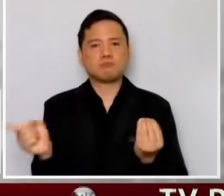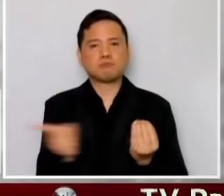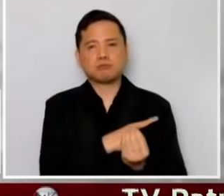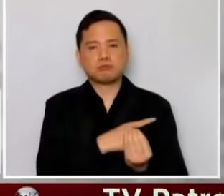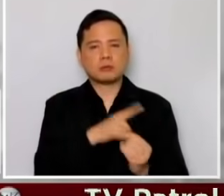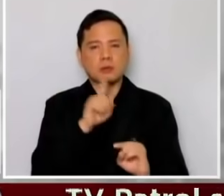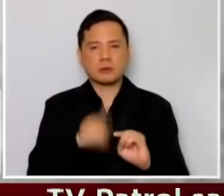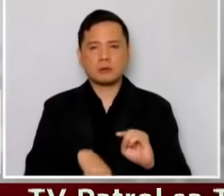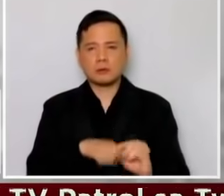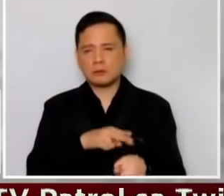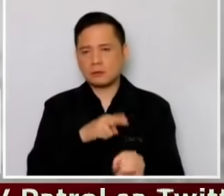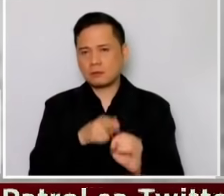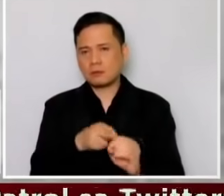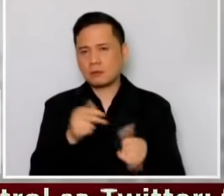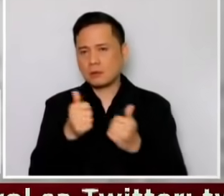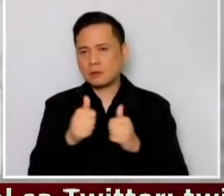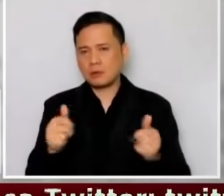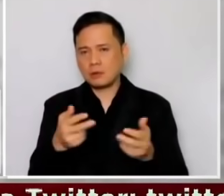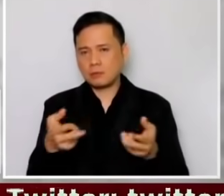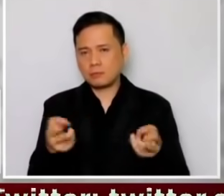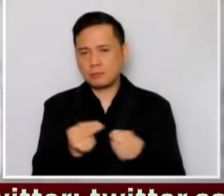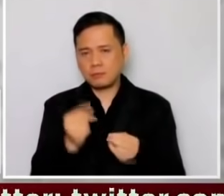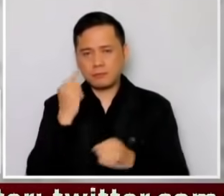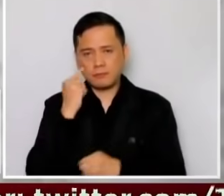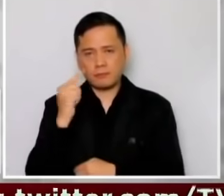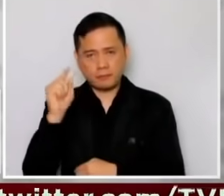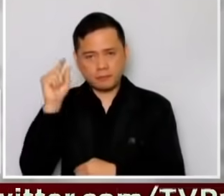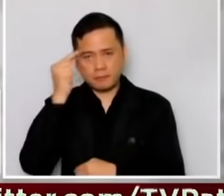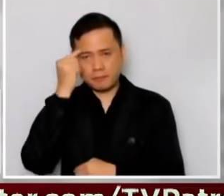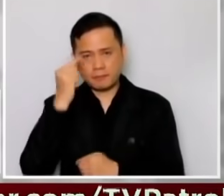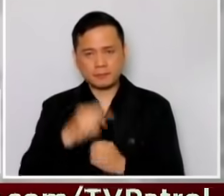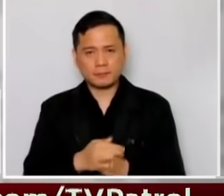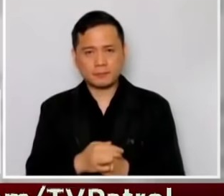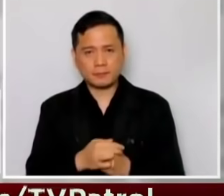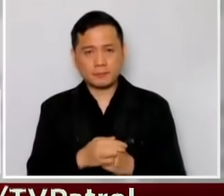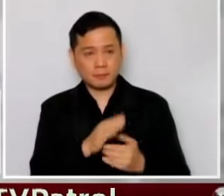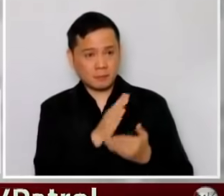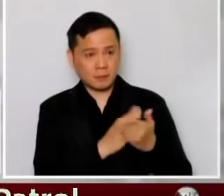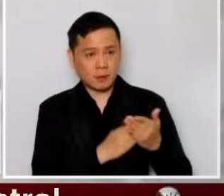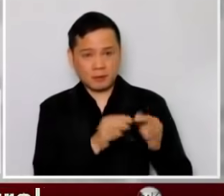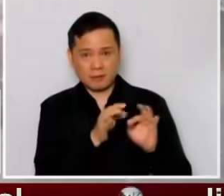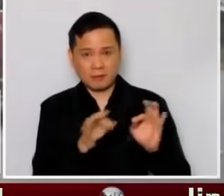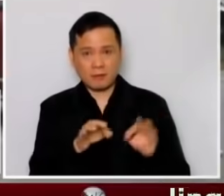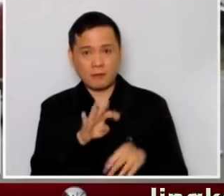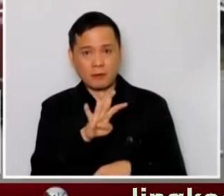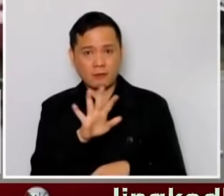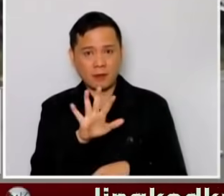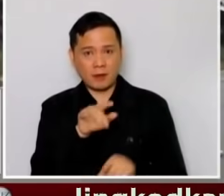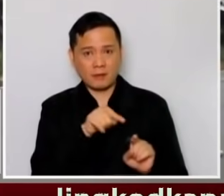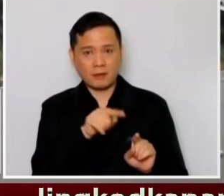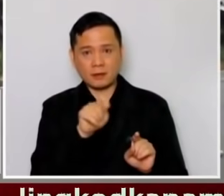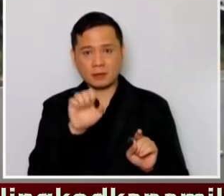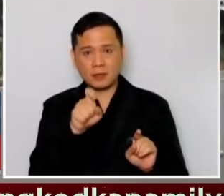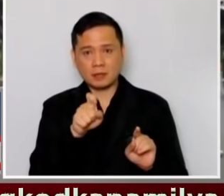pagtakbo sa anumang posisyon sa gobyerno, ayon sa Section 45 ng Tax Code. Giit naman ang petisyon dahil